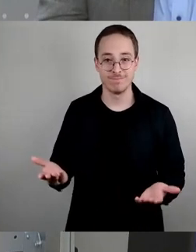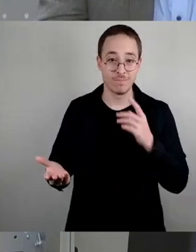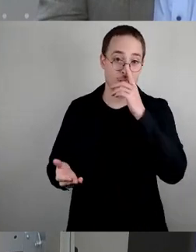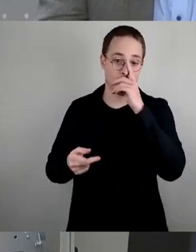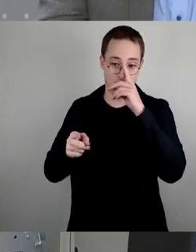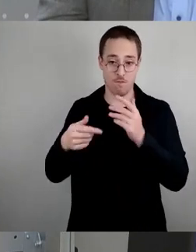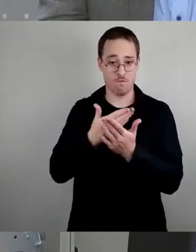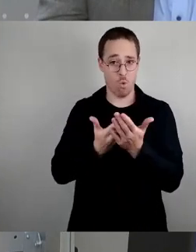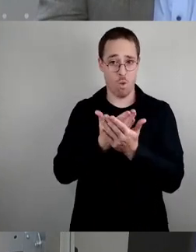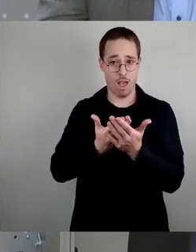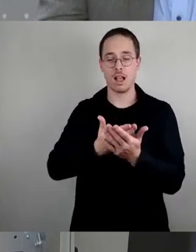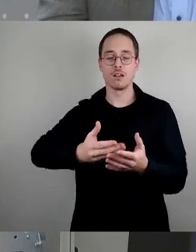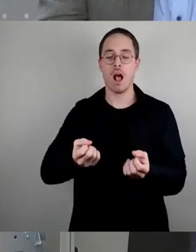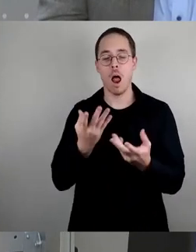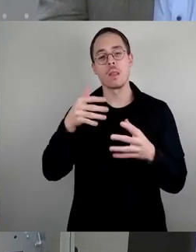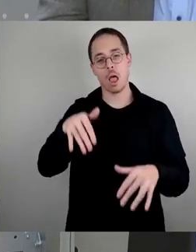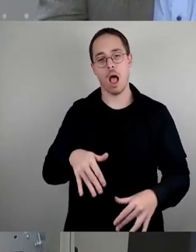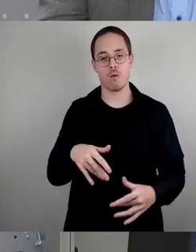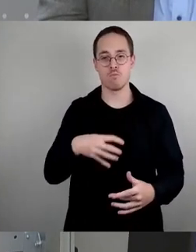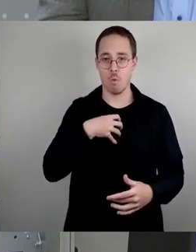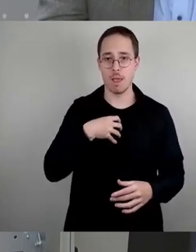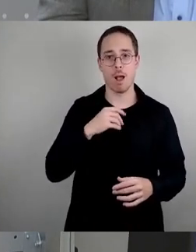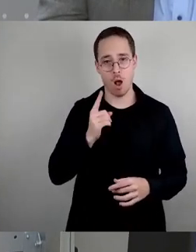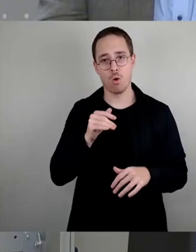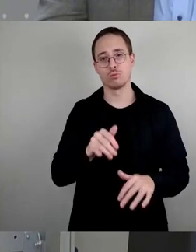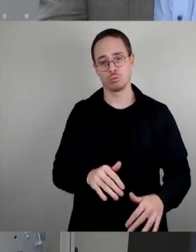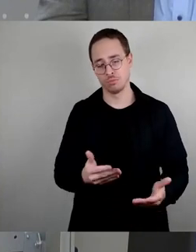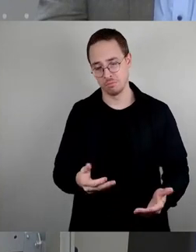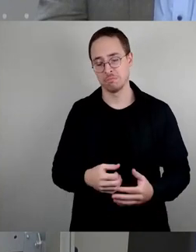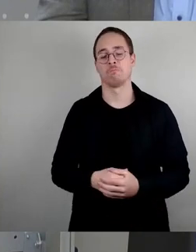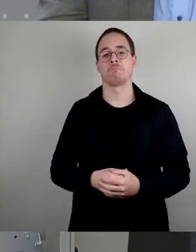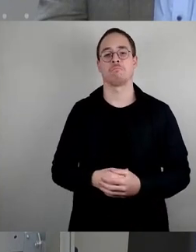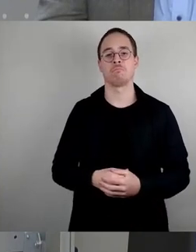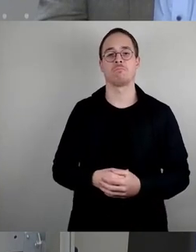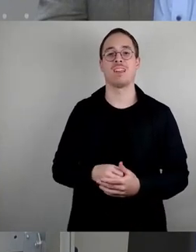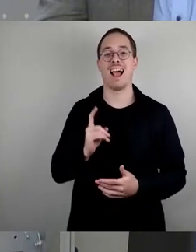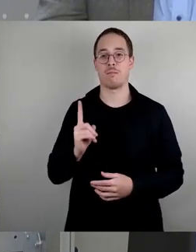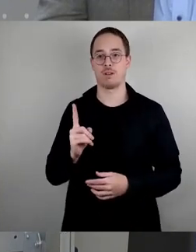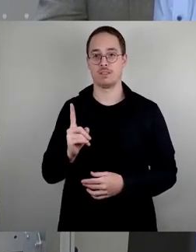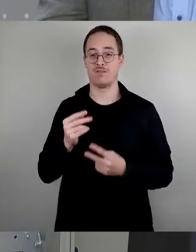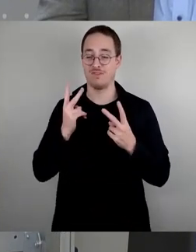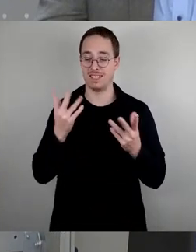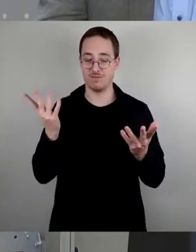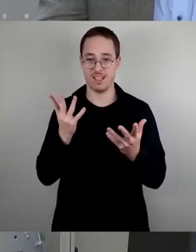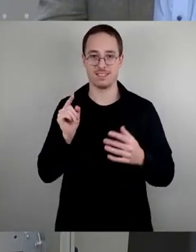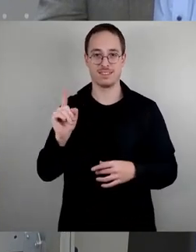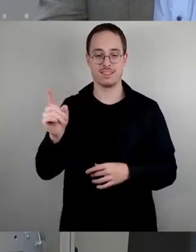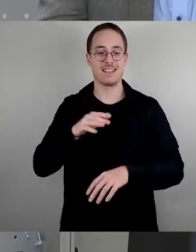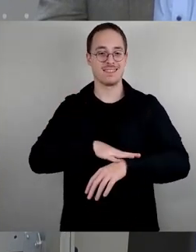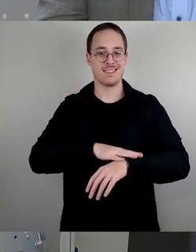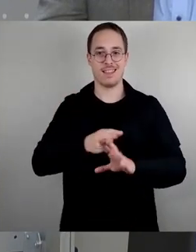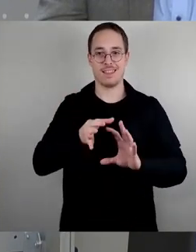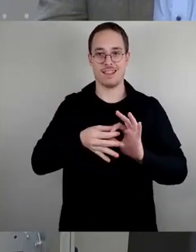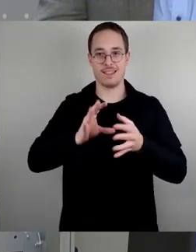ihre Probleme, insbesondere was das Thema Grundstückseingriffe anbelangt, aber vor allem hinsichtlich der Zeitketten. Wir sprechen hier jetzt ganz